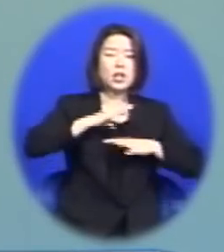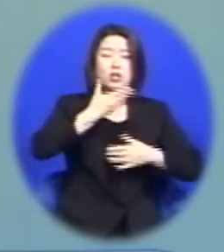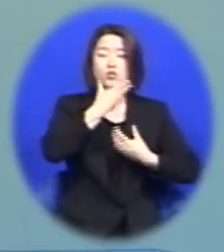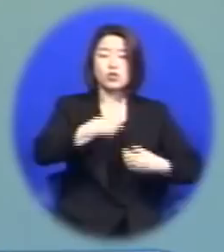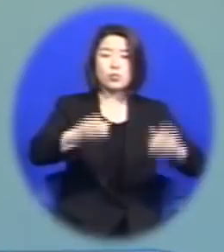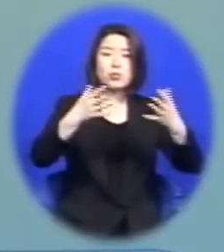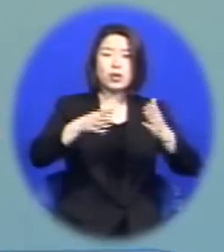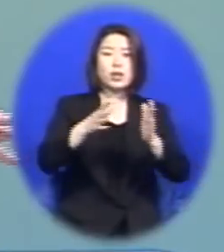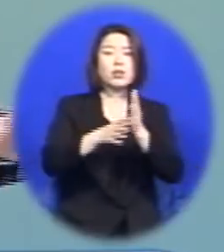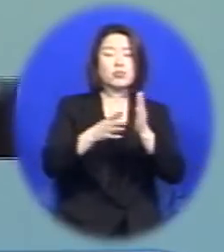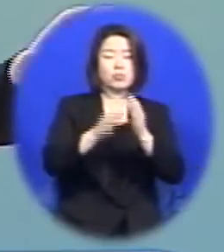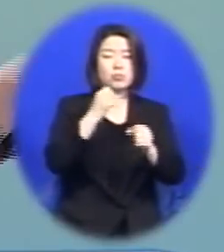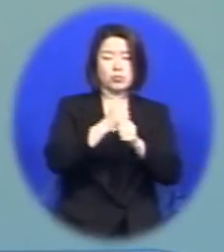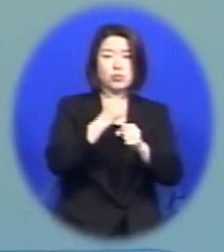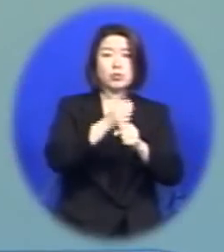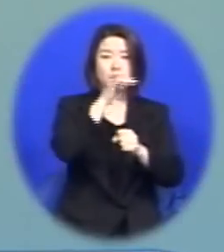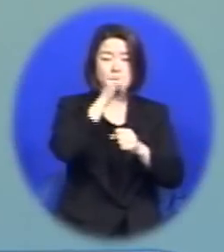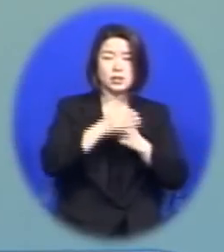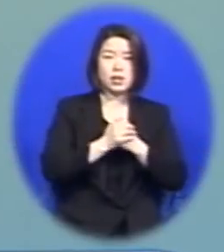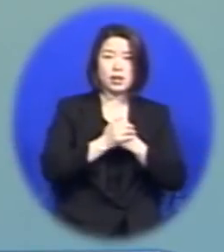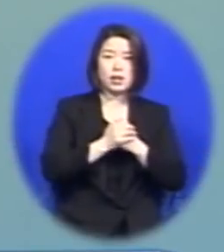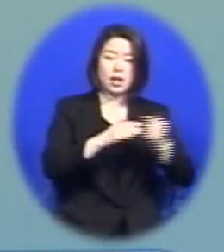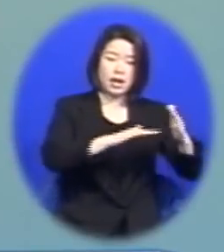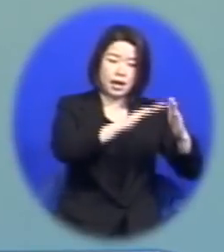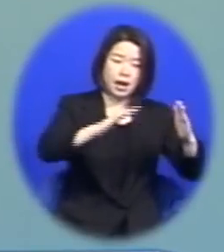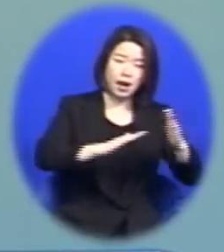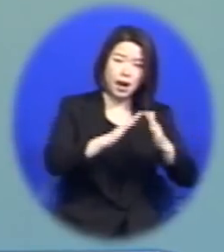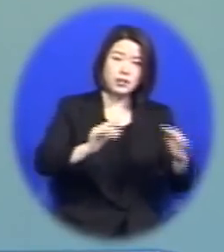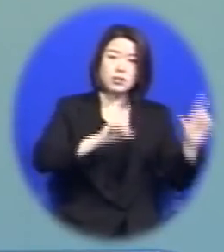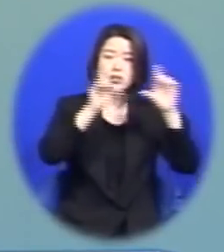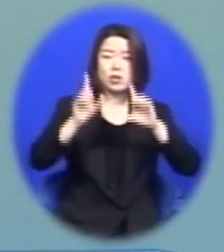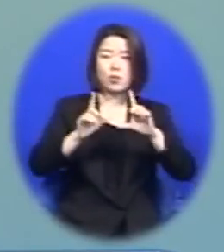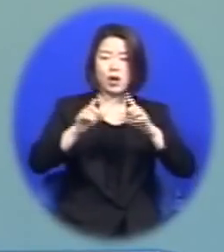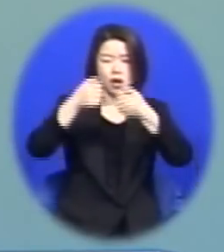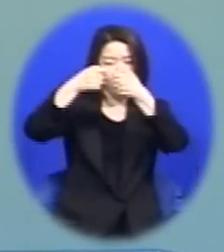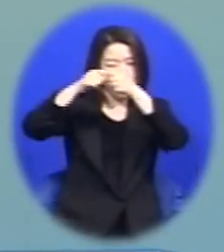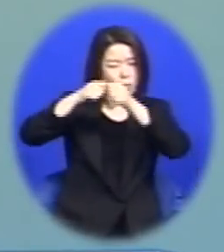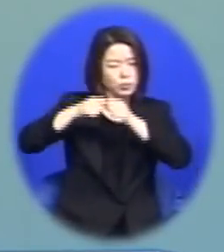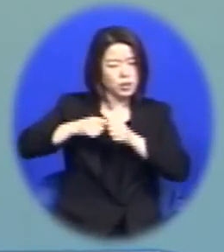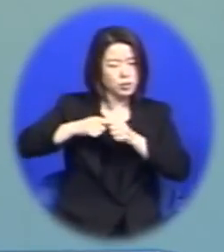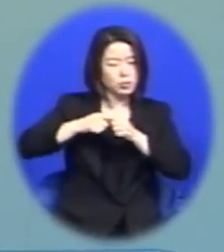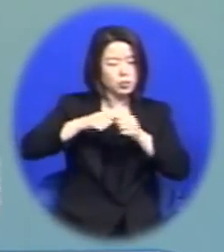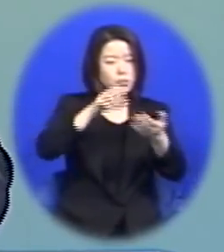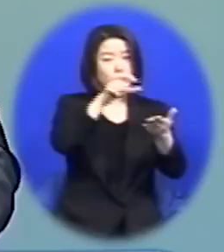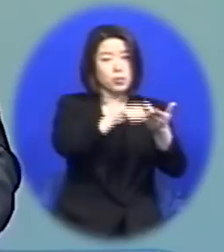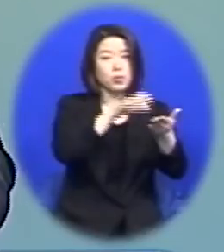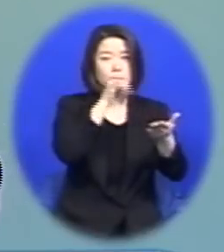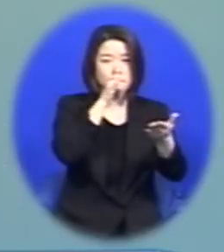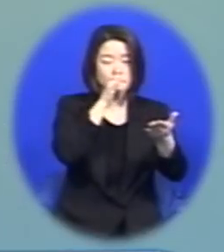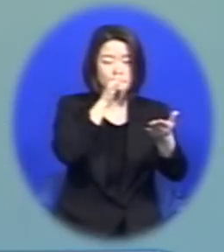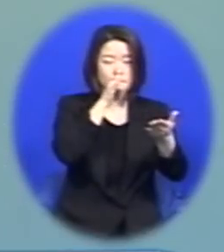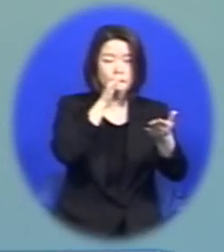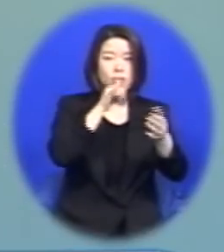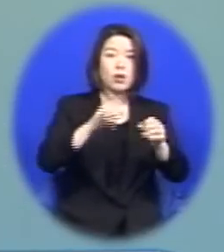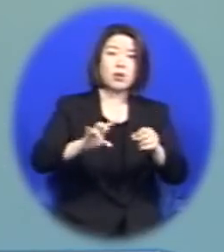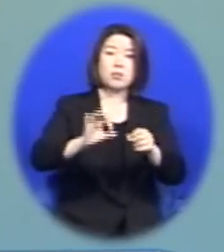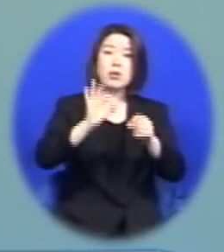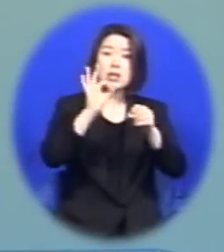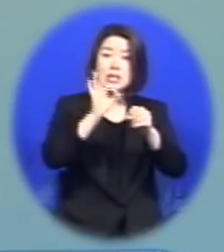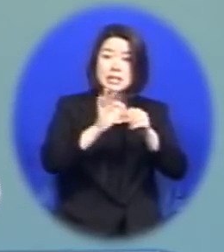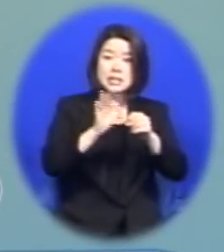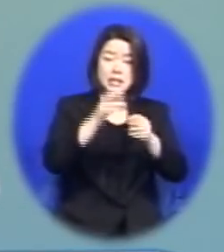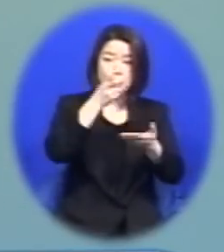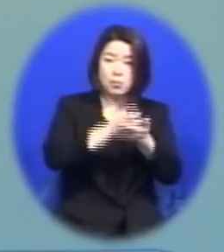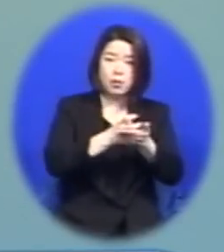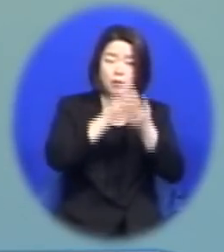가 정상화를 어떻게 해야 되는지에 대해서도 구체적으로 말씀 하셨어요 십계명을 보면 가족과